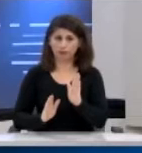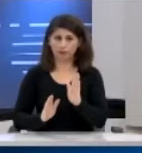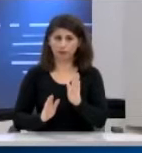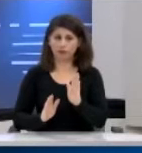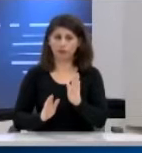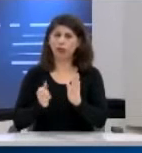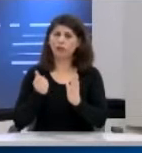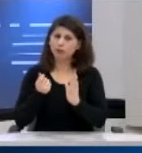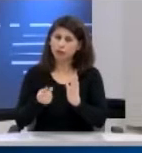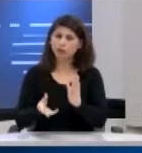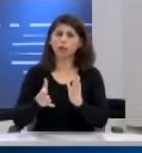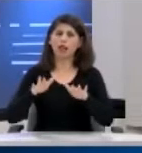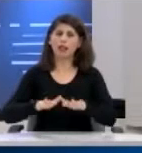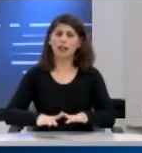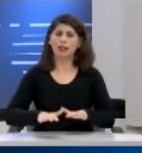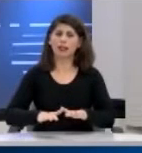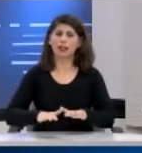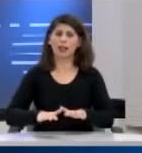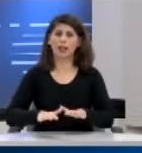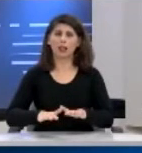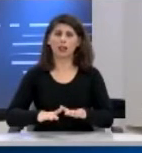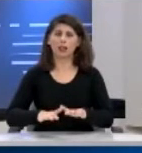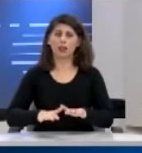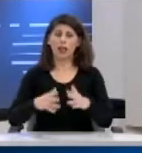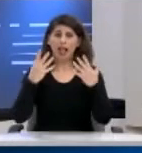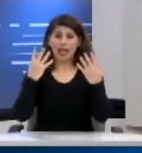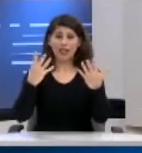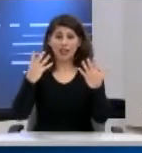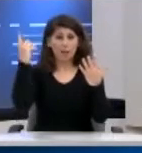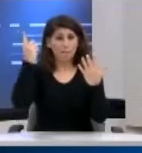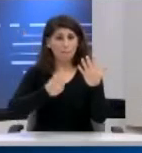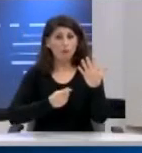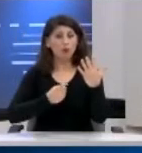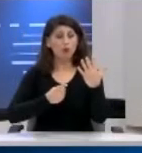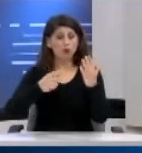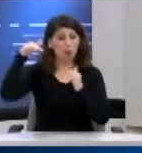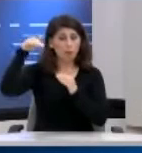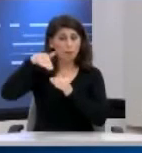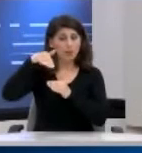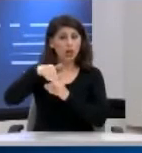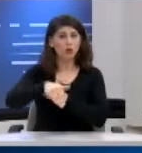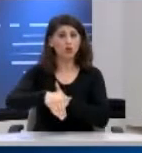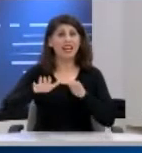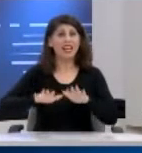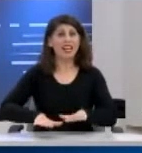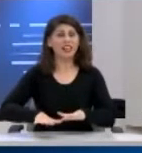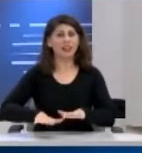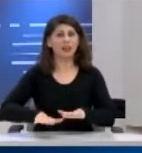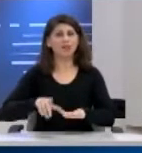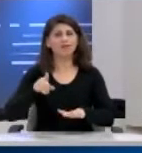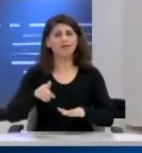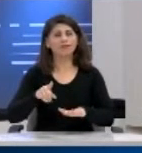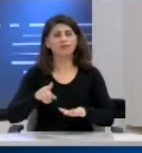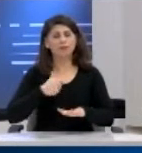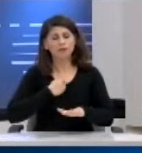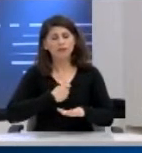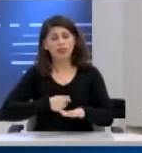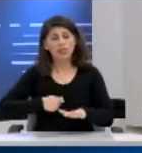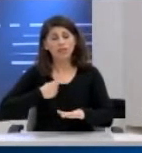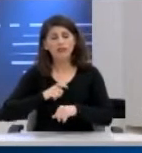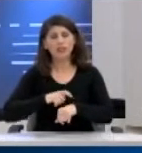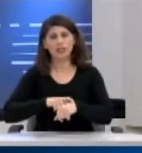που μετρούν την ανεργία, μέτρες ανεργίας, 9 ποσοστιαίες μονάδες μείωση σε σχέση με την οδυνηρή στιγμή του 2014